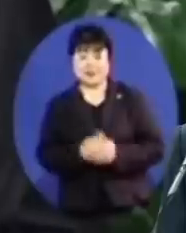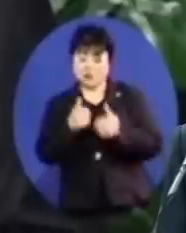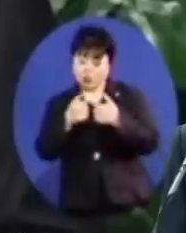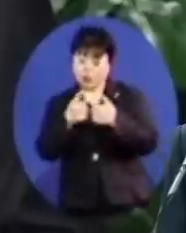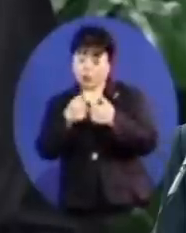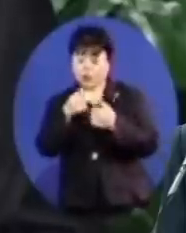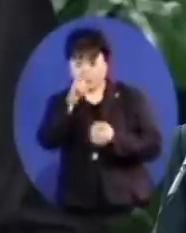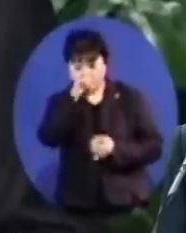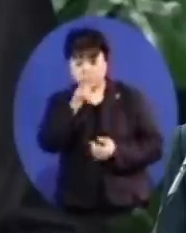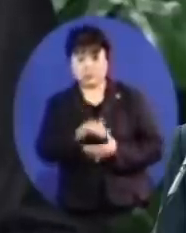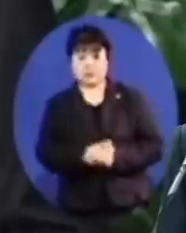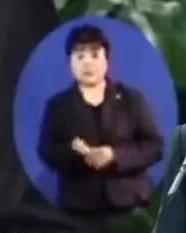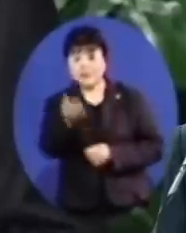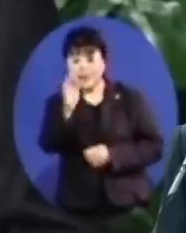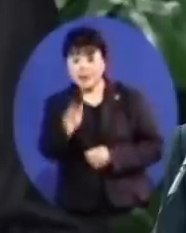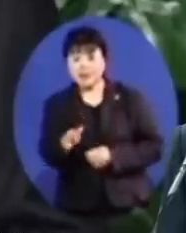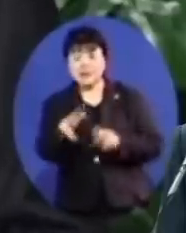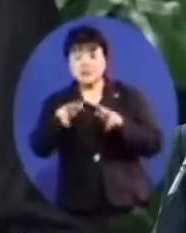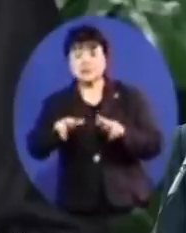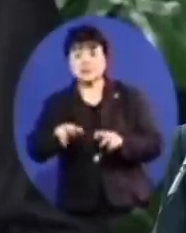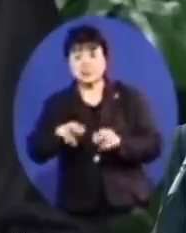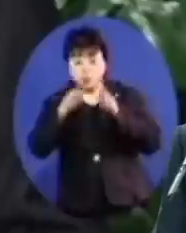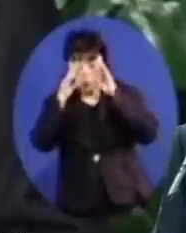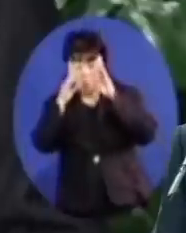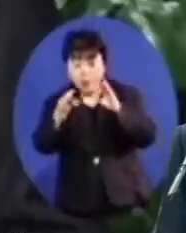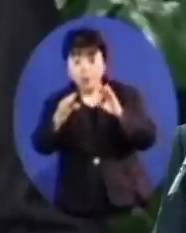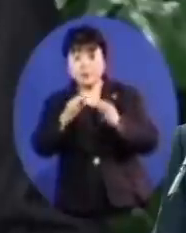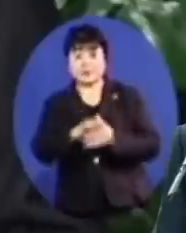했는데 지금 돌아보면은